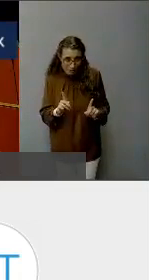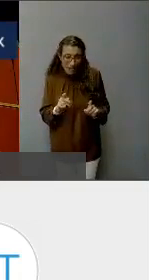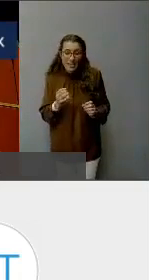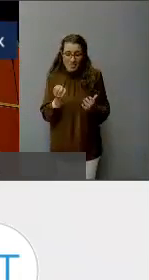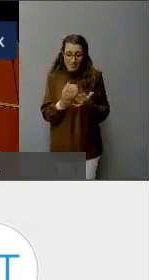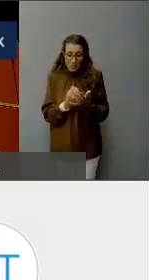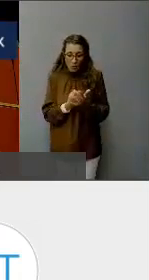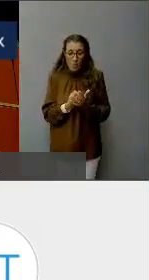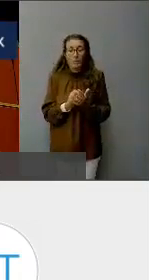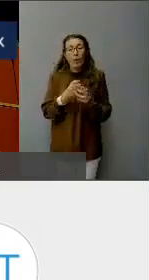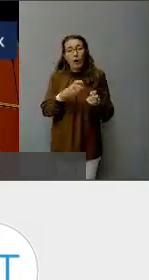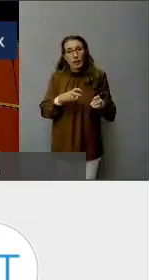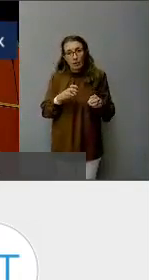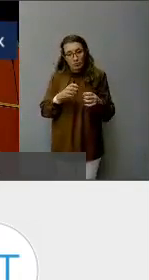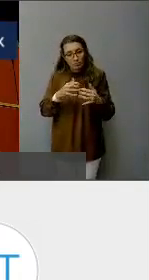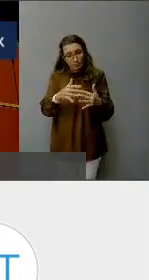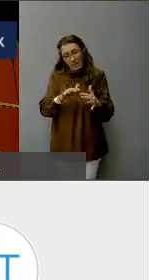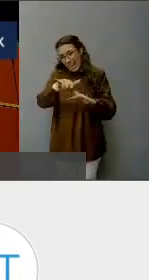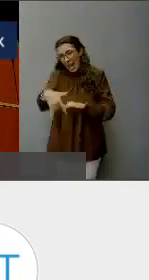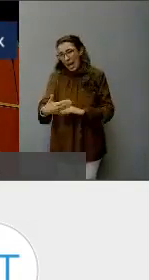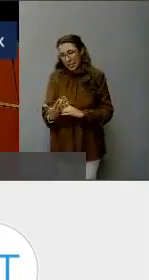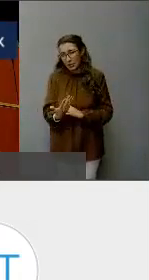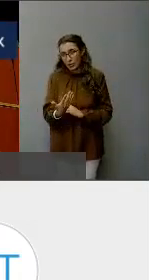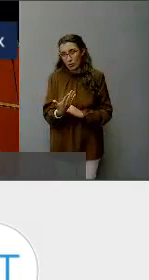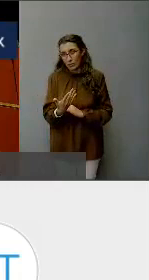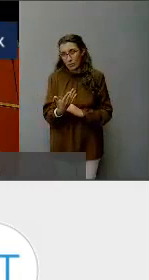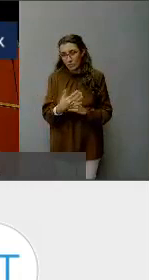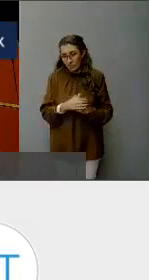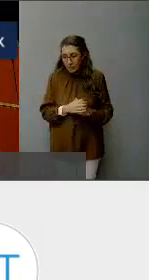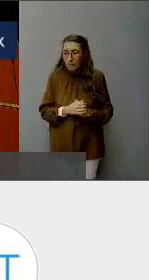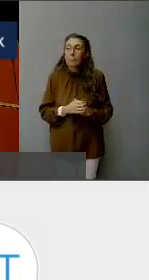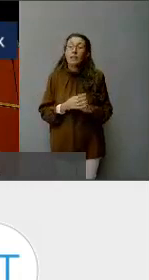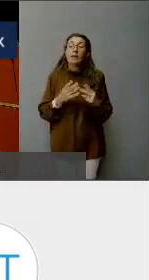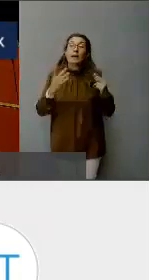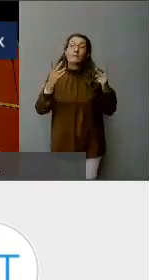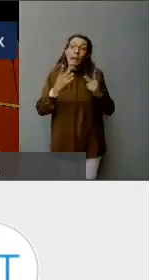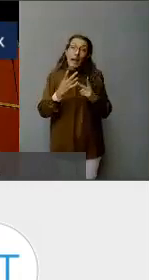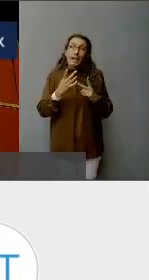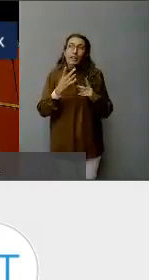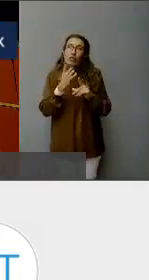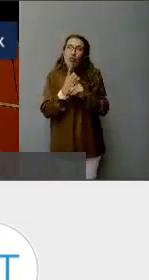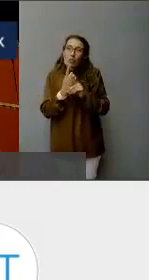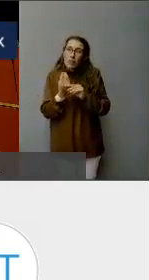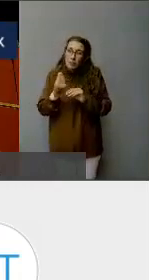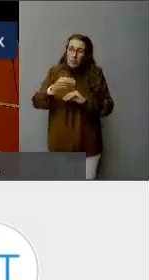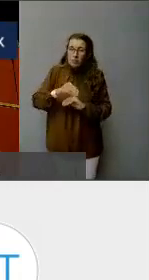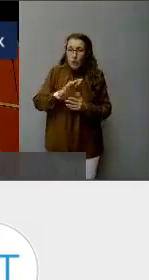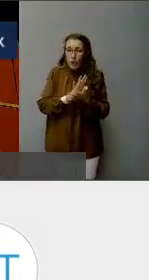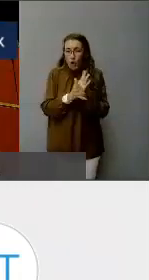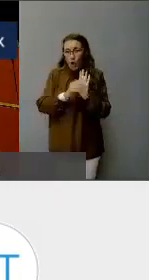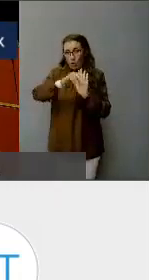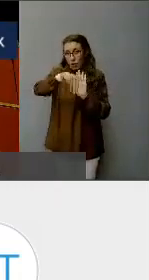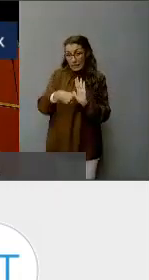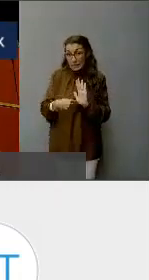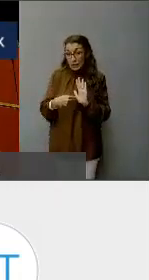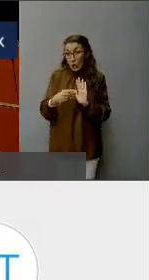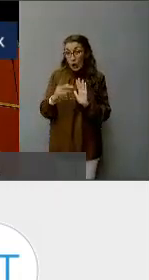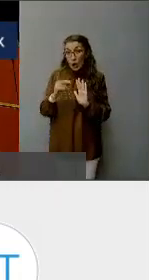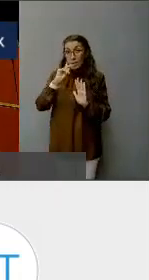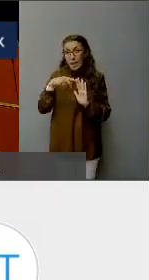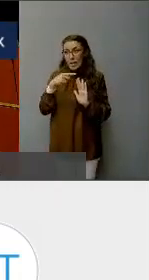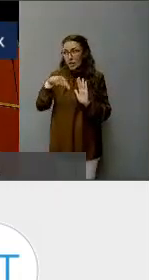base ma quindi obblighi precisi nella convenzione anzi sarebbe stato meglio diciamo la verità che la convenzione fosse stata parata già